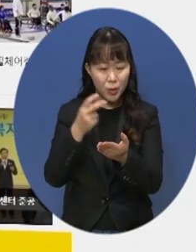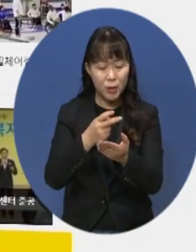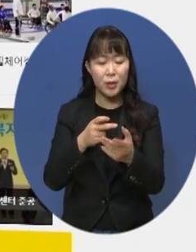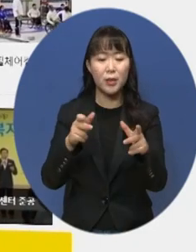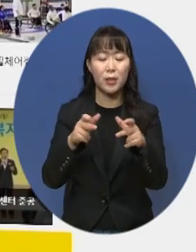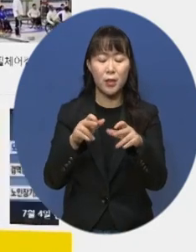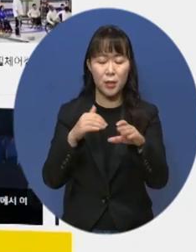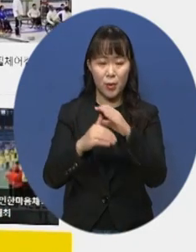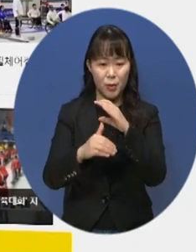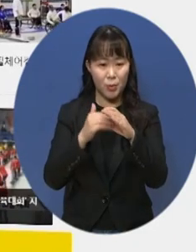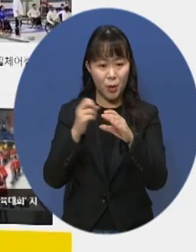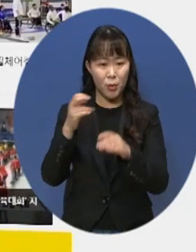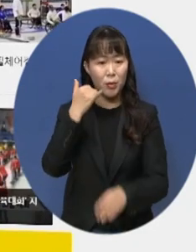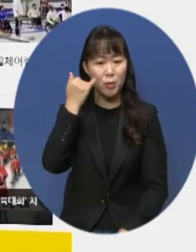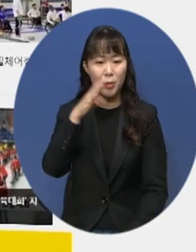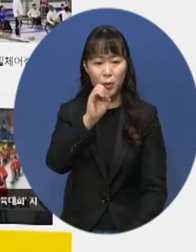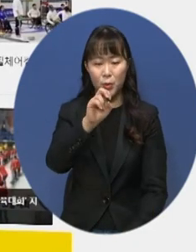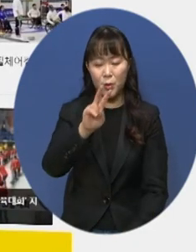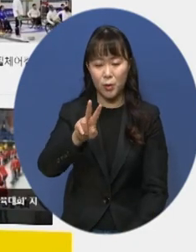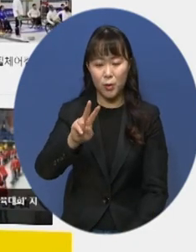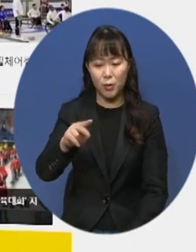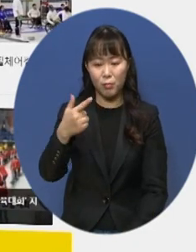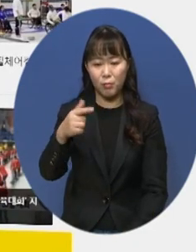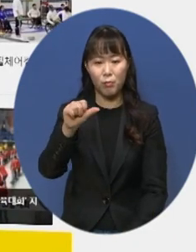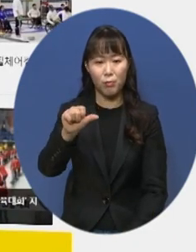홈페이지 또는 전자우편,